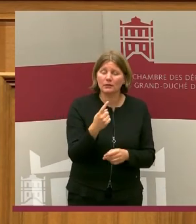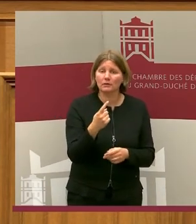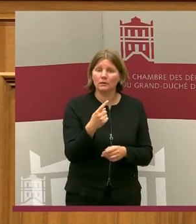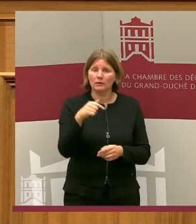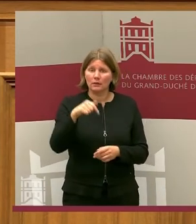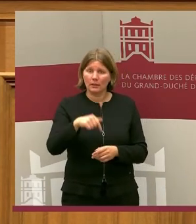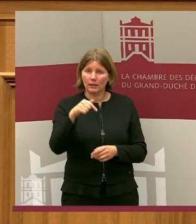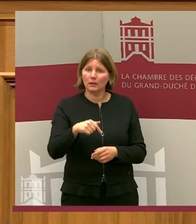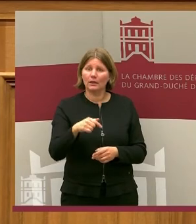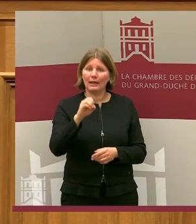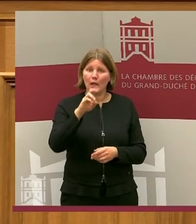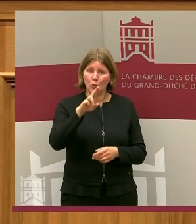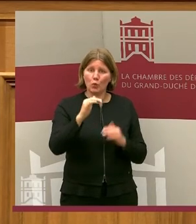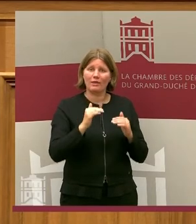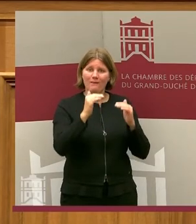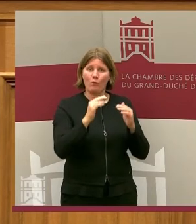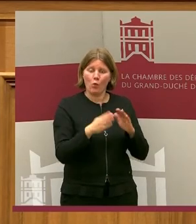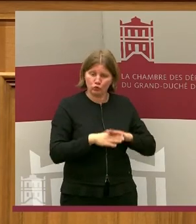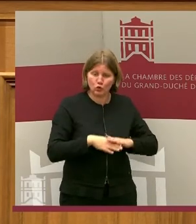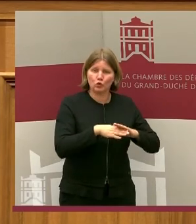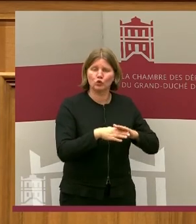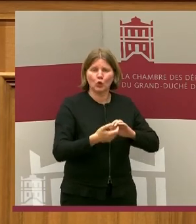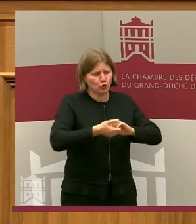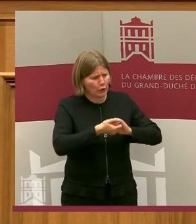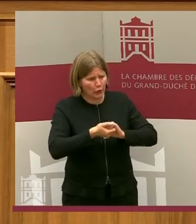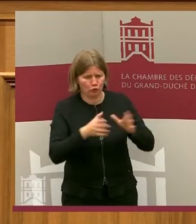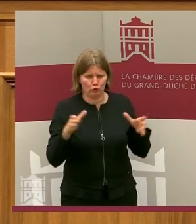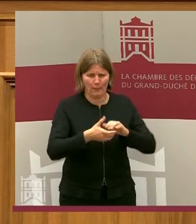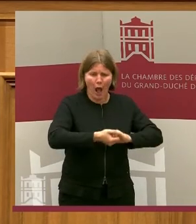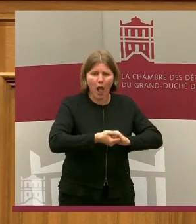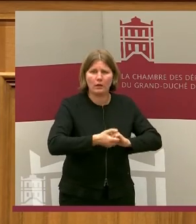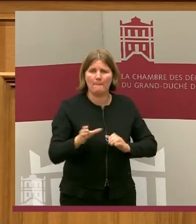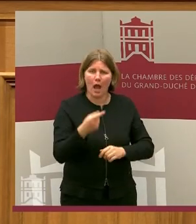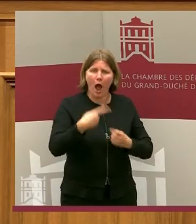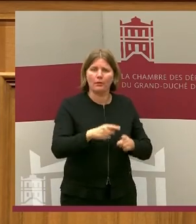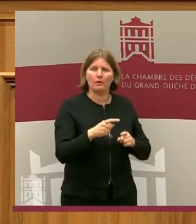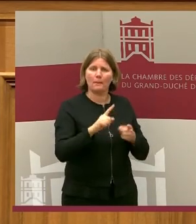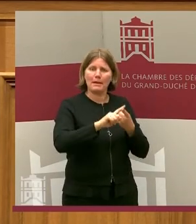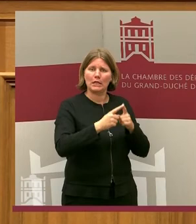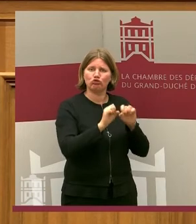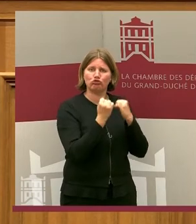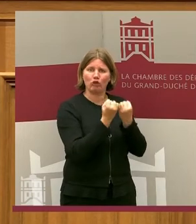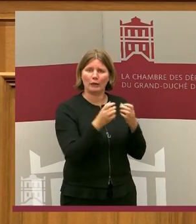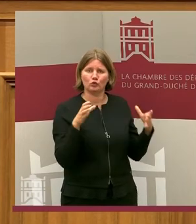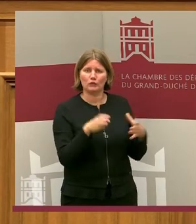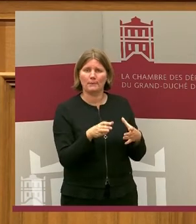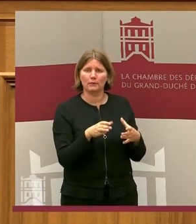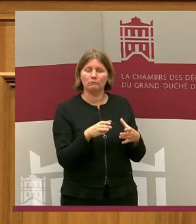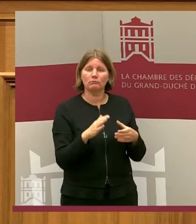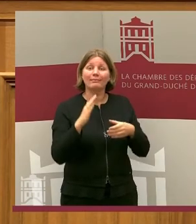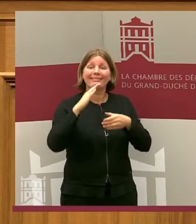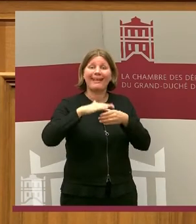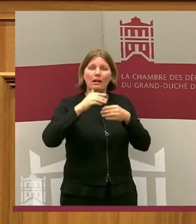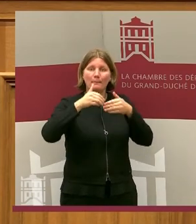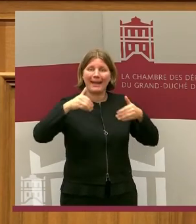gegen unterstützen, für Solidarität und Zusammenhalt mit den anderen Mitgliedstaaten zu holen. Es will den einen Deckel. Oder vielleicht